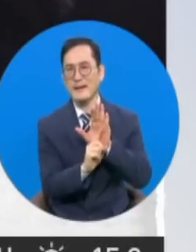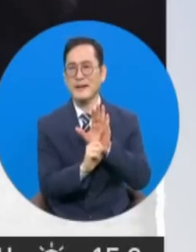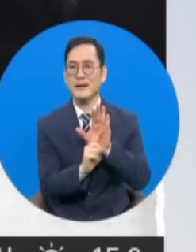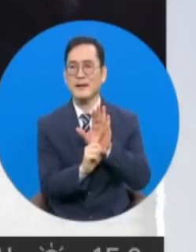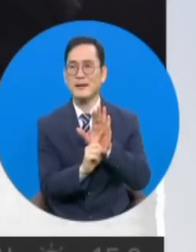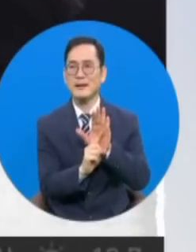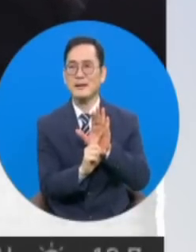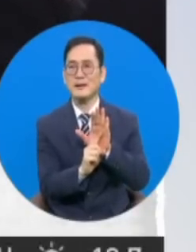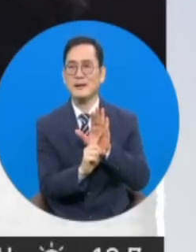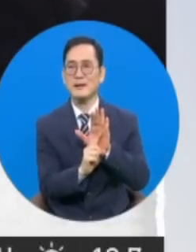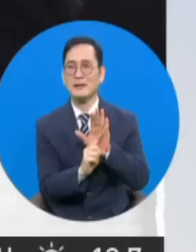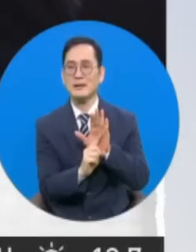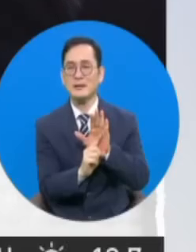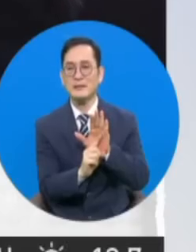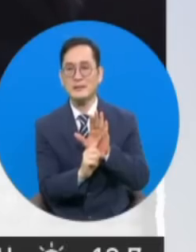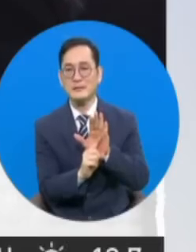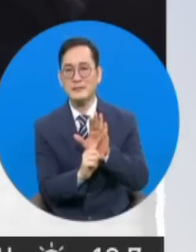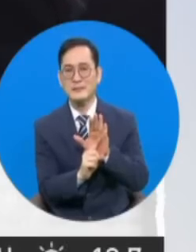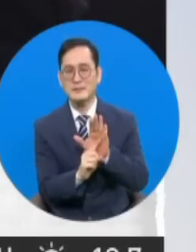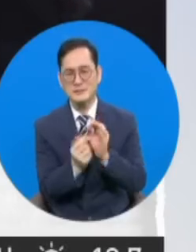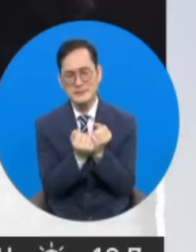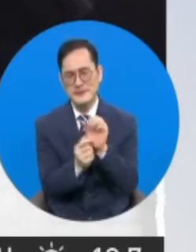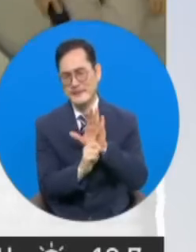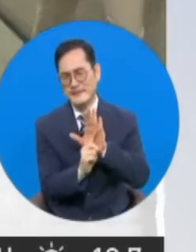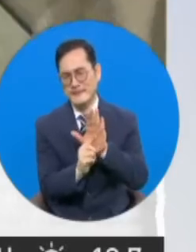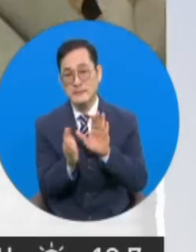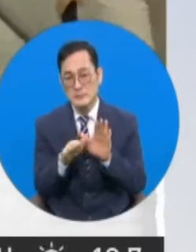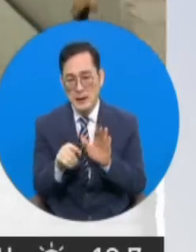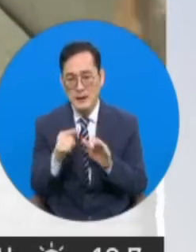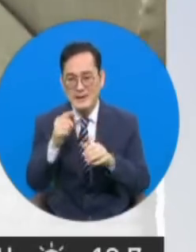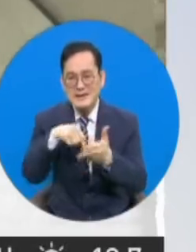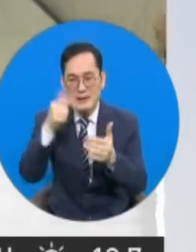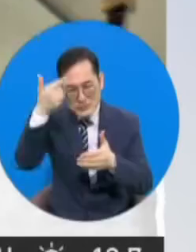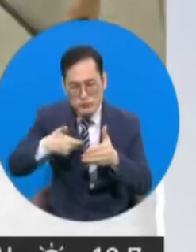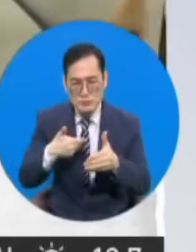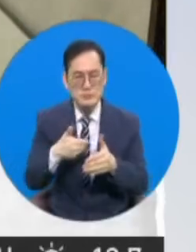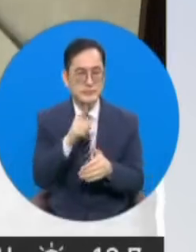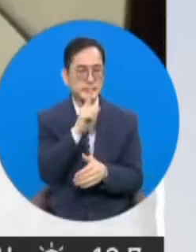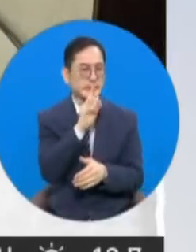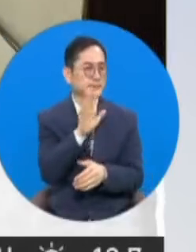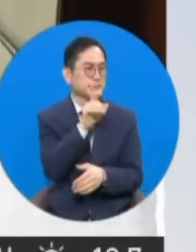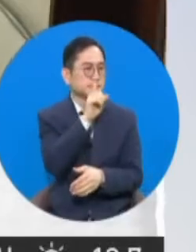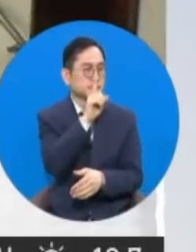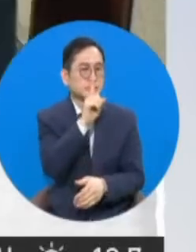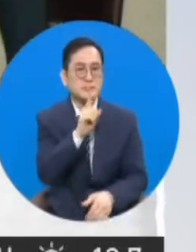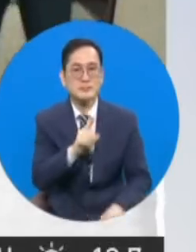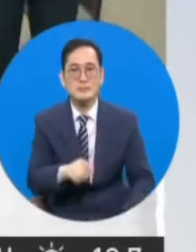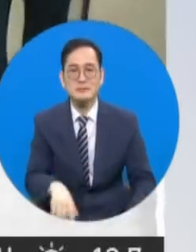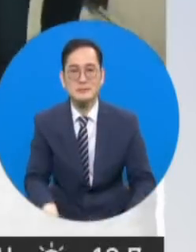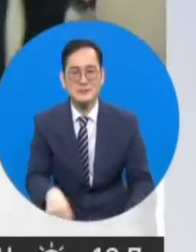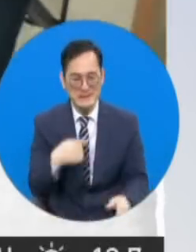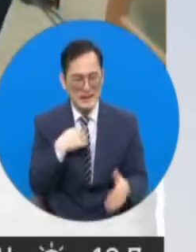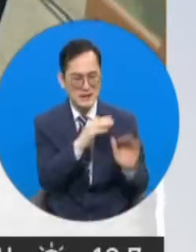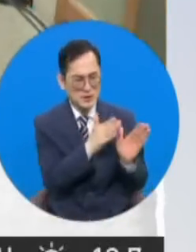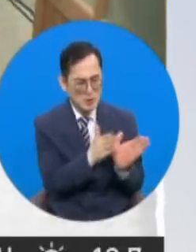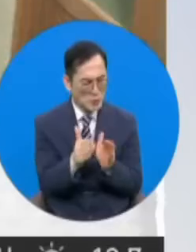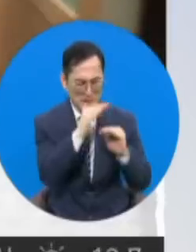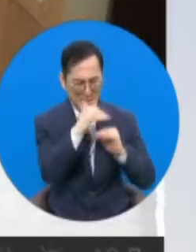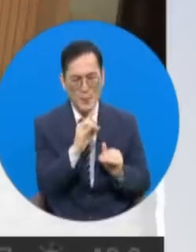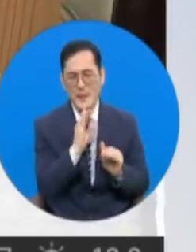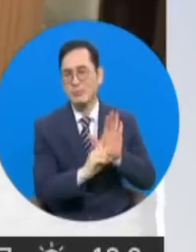정작 기자들 앞에서 설명하지 않았어요 18페이지 증가라고 하는 그 첨부자료까지 포함한 입장만 냈더라고요 그래서